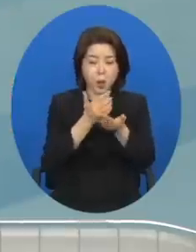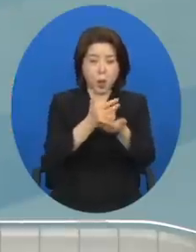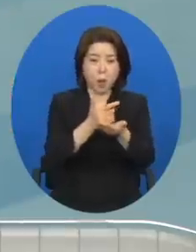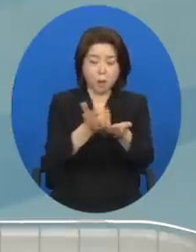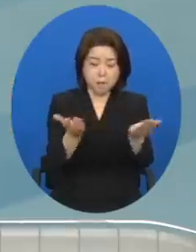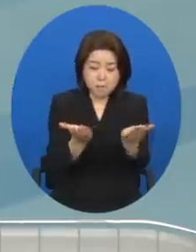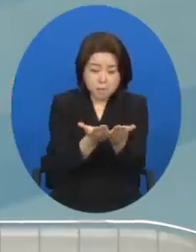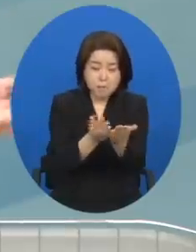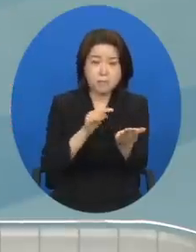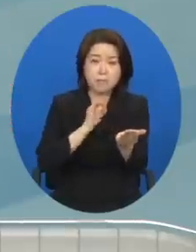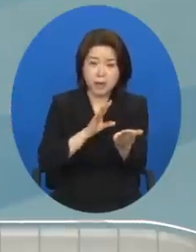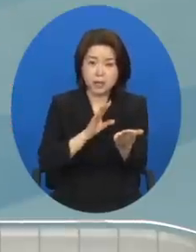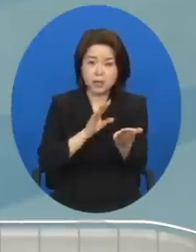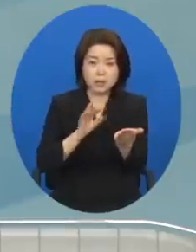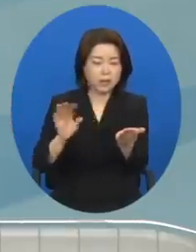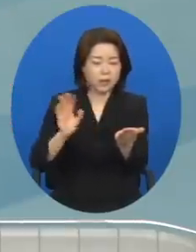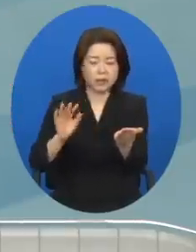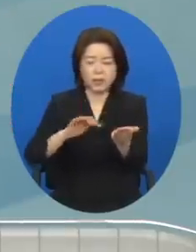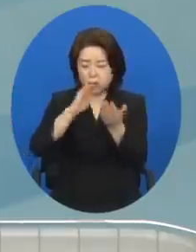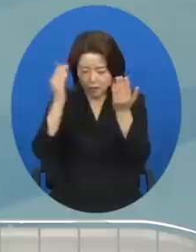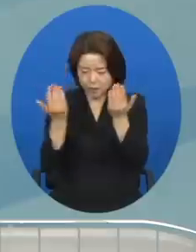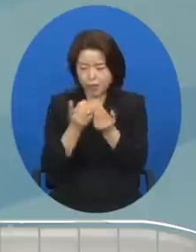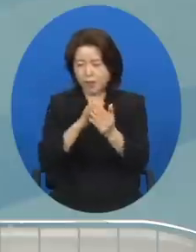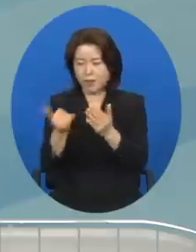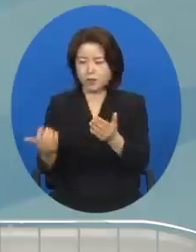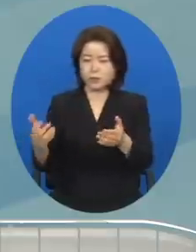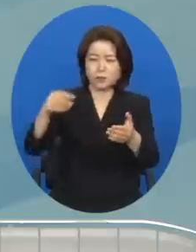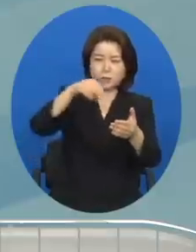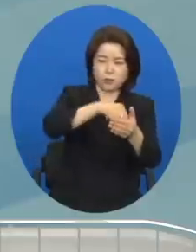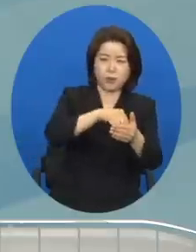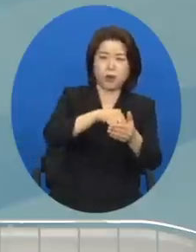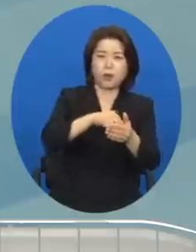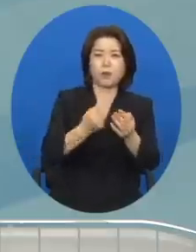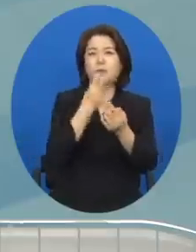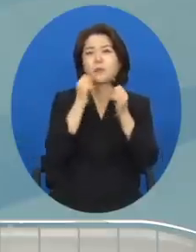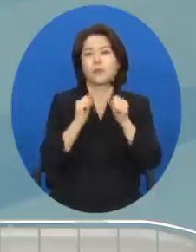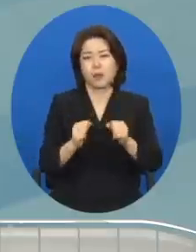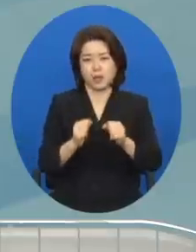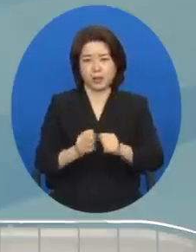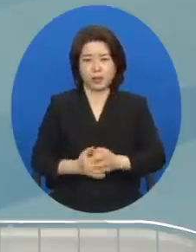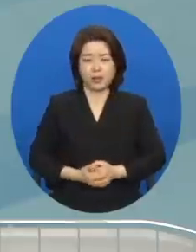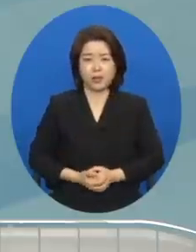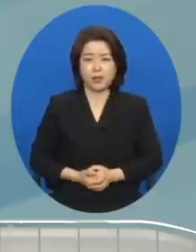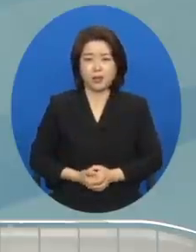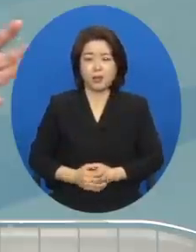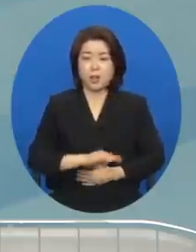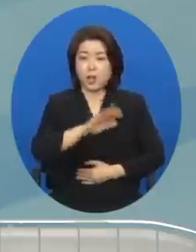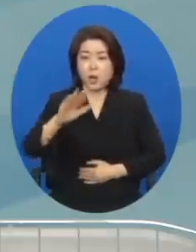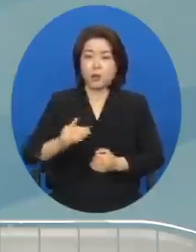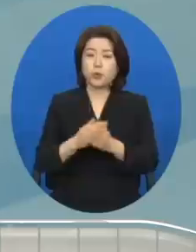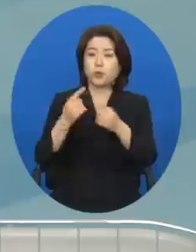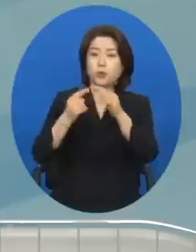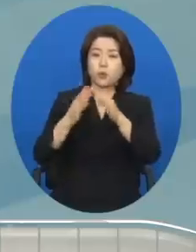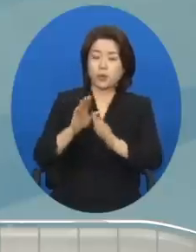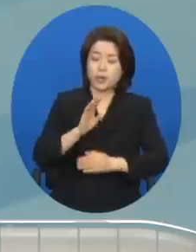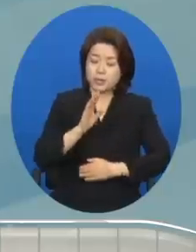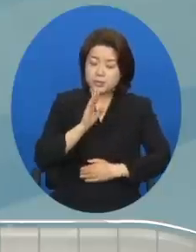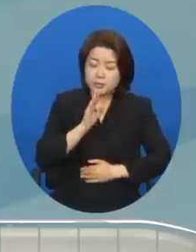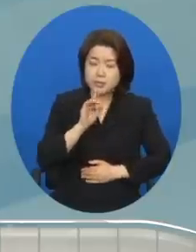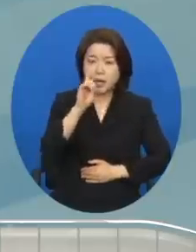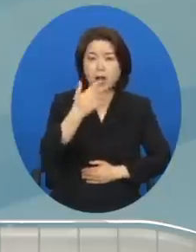지었나요? 온 가족 다 살았잖아요. 우리에게 교회가 진짜 한 몸인